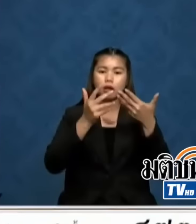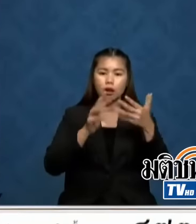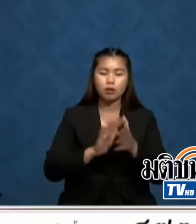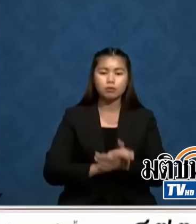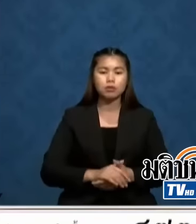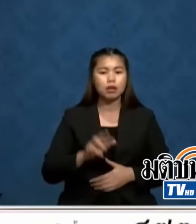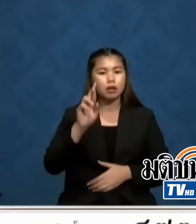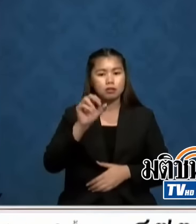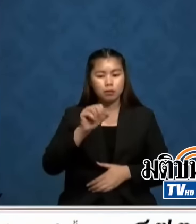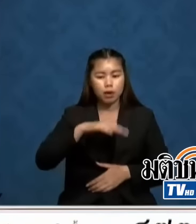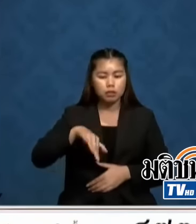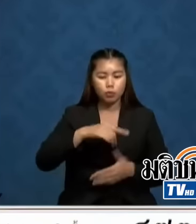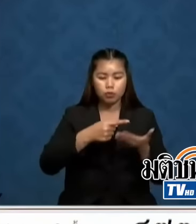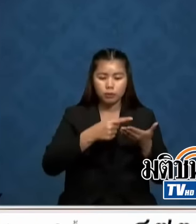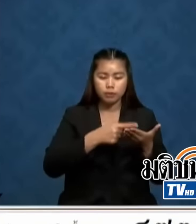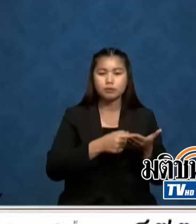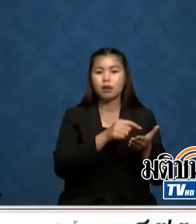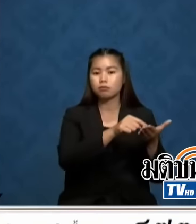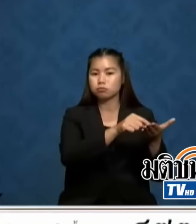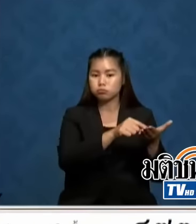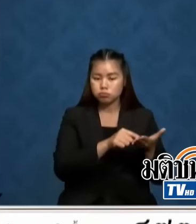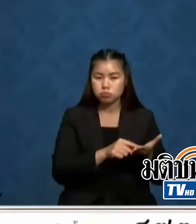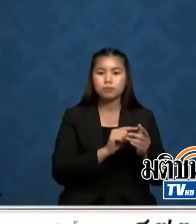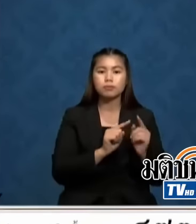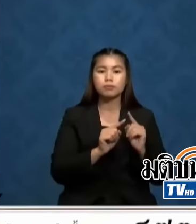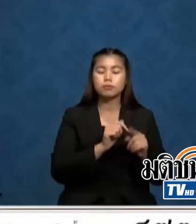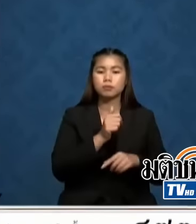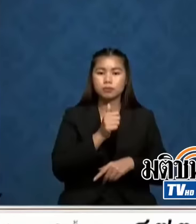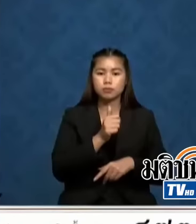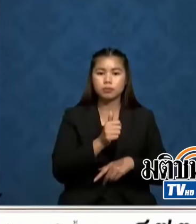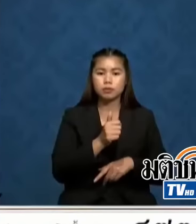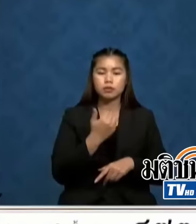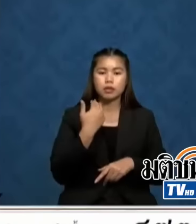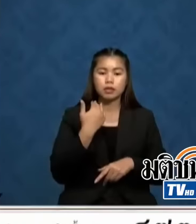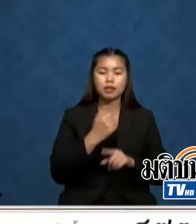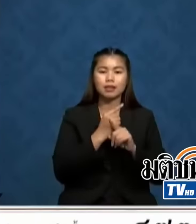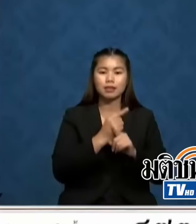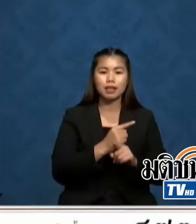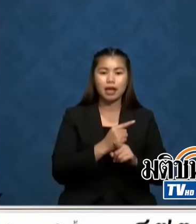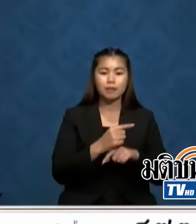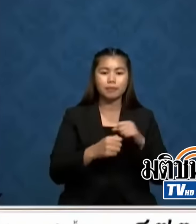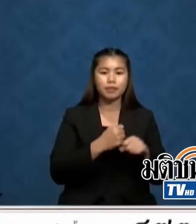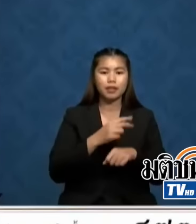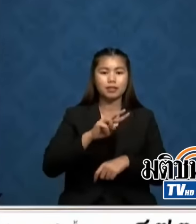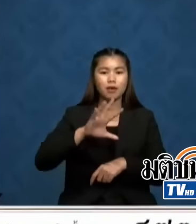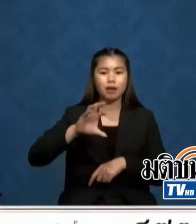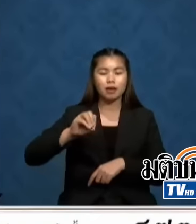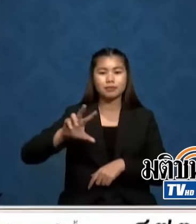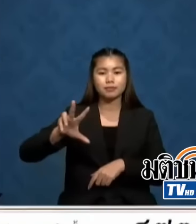ดึงสภาที่ปรึกษาของสอบตกลับคืนมาภายใต้มาตรา 19ของพรบสอบตปี